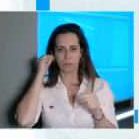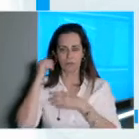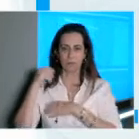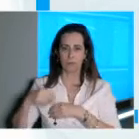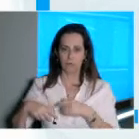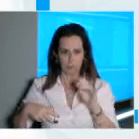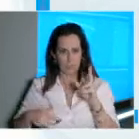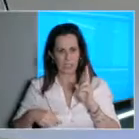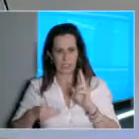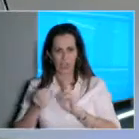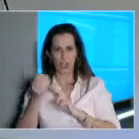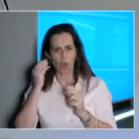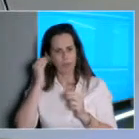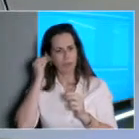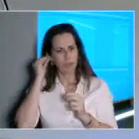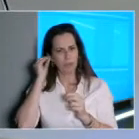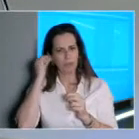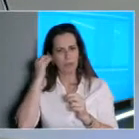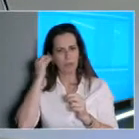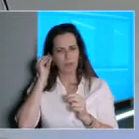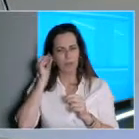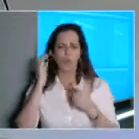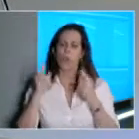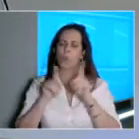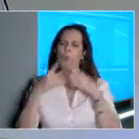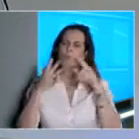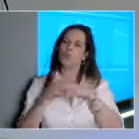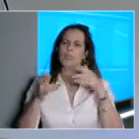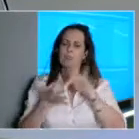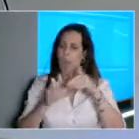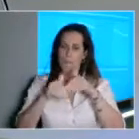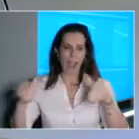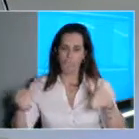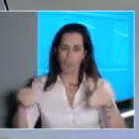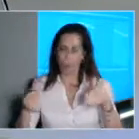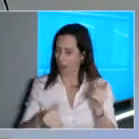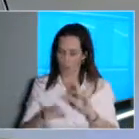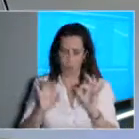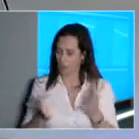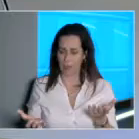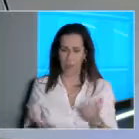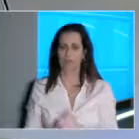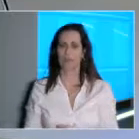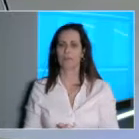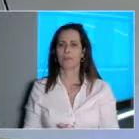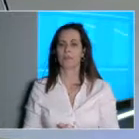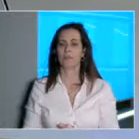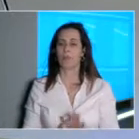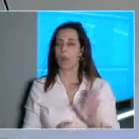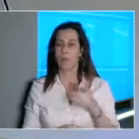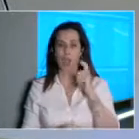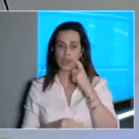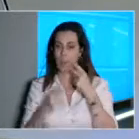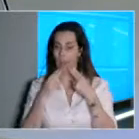זה נכון. זה נכון, זה נכון. תמונה שלו שהוא כאילו מספר שהוא בגבול הצפון, אבל זה רק היה רקע. נכון מאוד. התשובה של